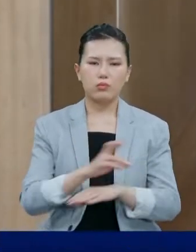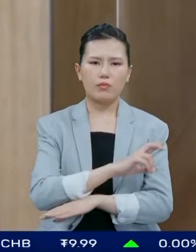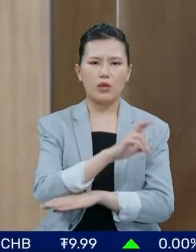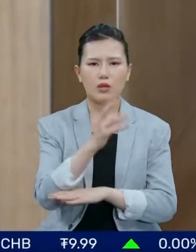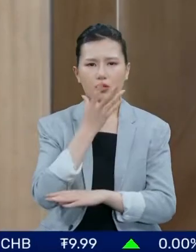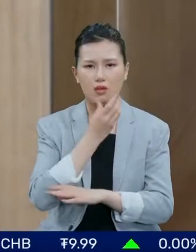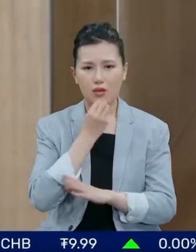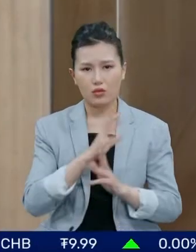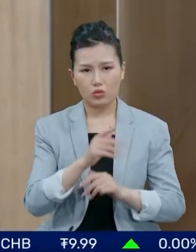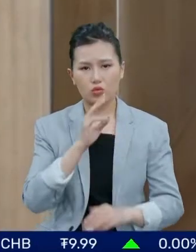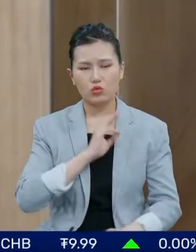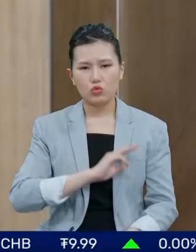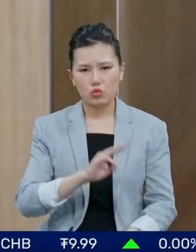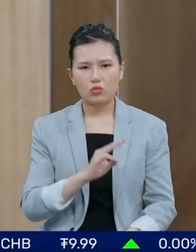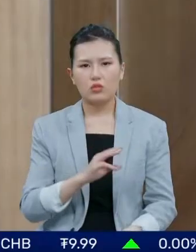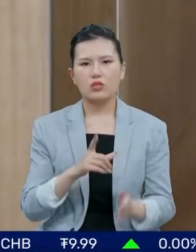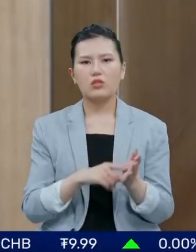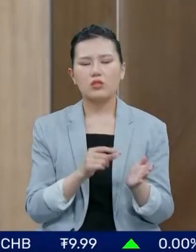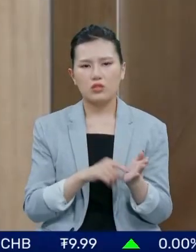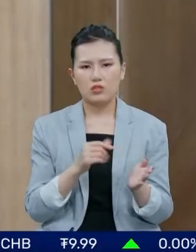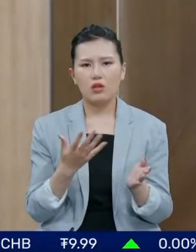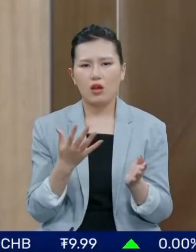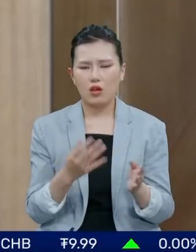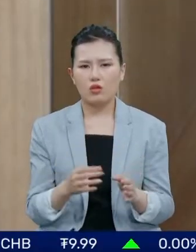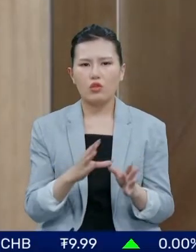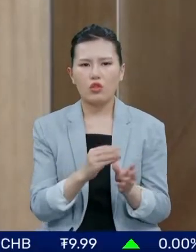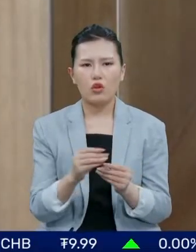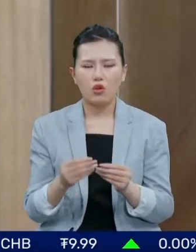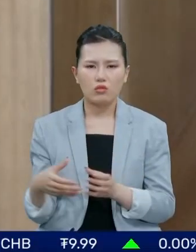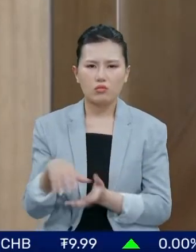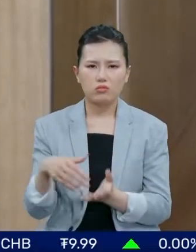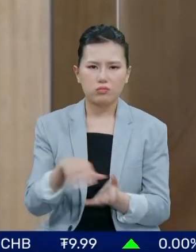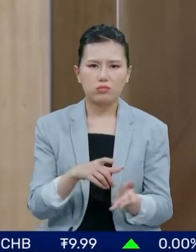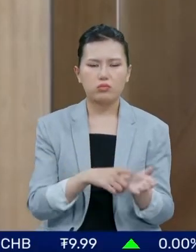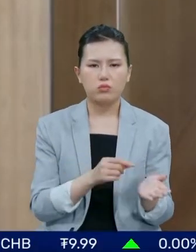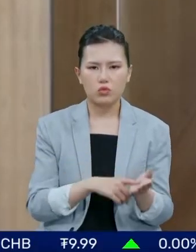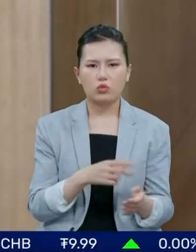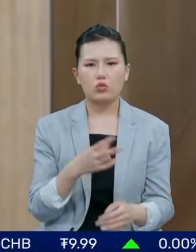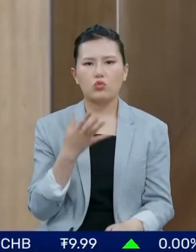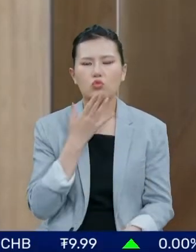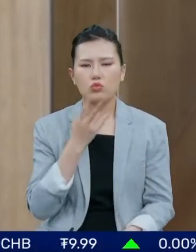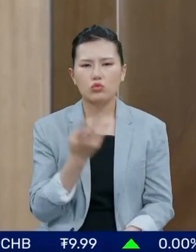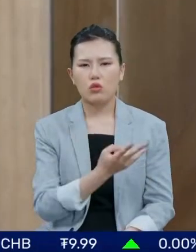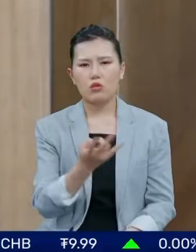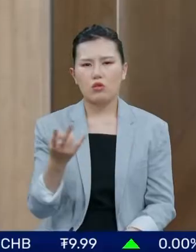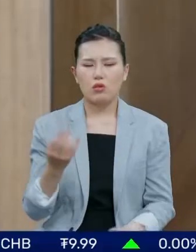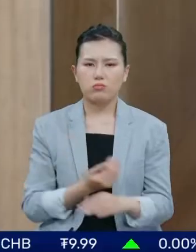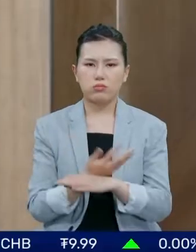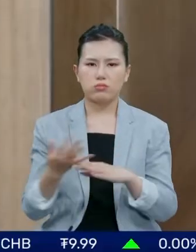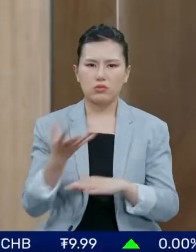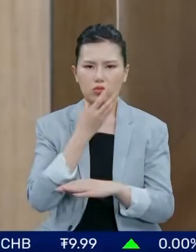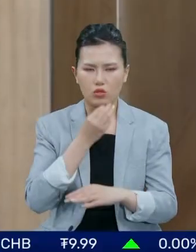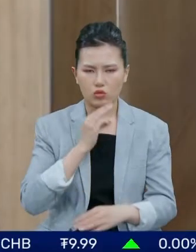шинэ үйл ажиллагаа нөтрөл илүү чимцэж байна. Чигшлий бий болгох тий. А илүү ногоо масыг бий болгох за мөн одоо ийм